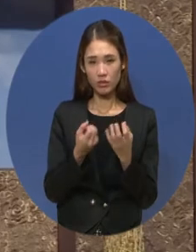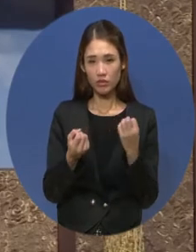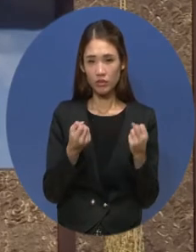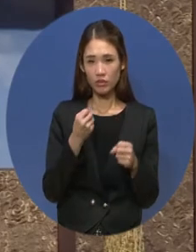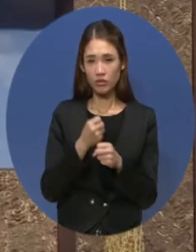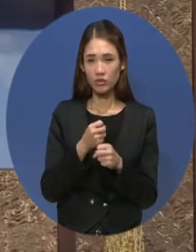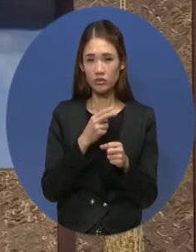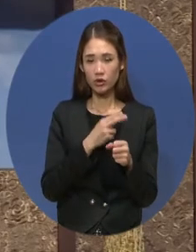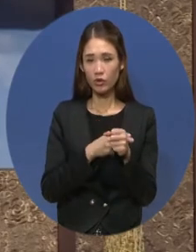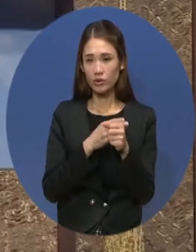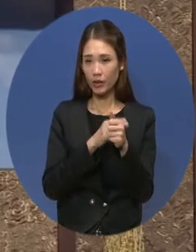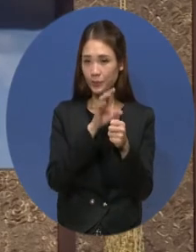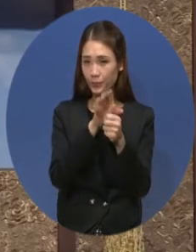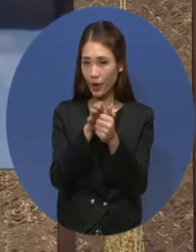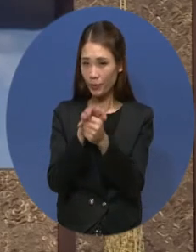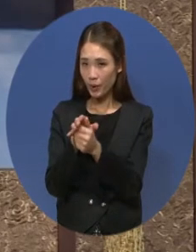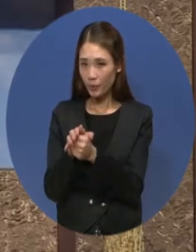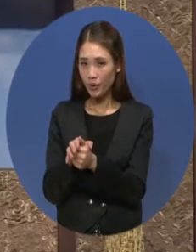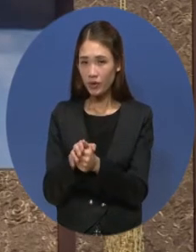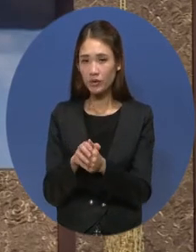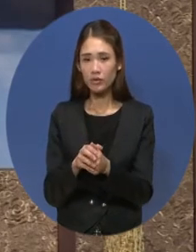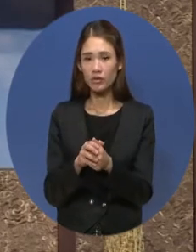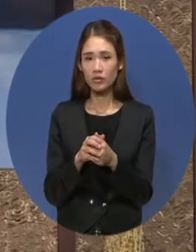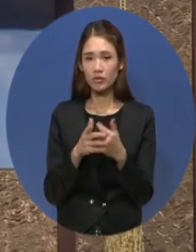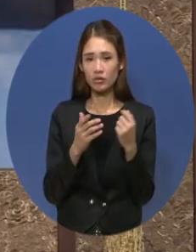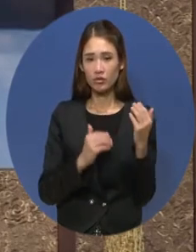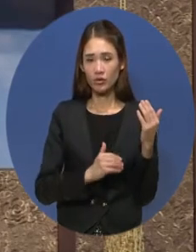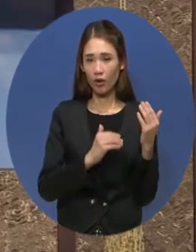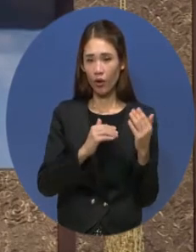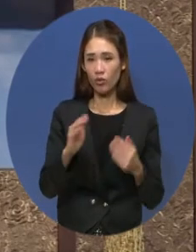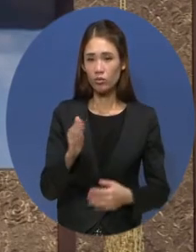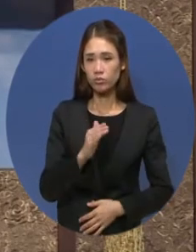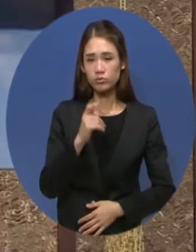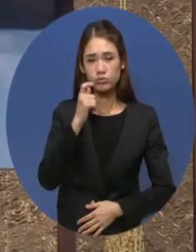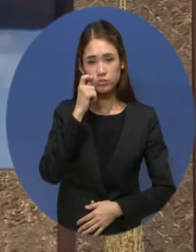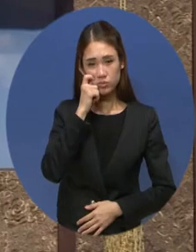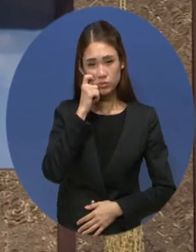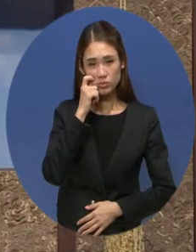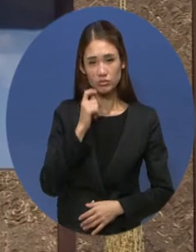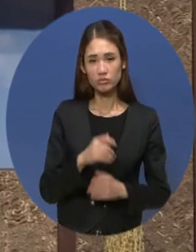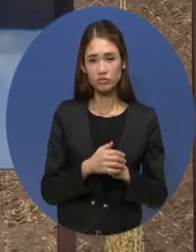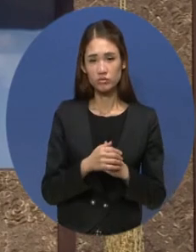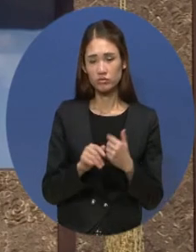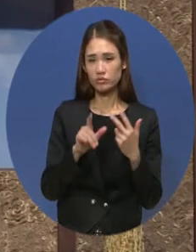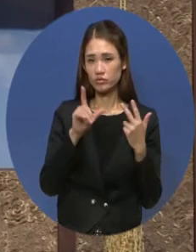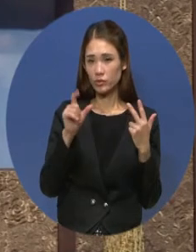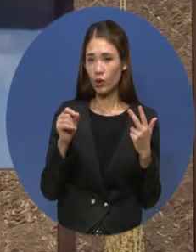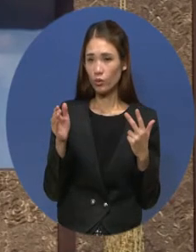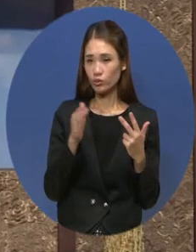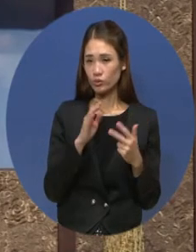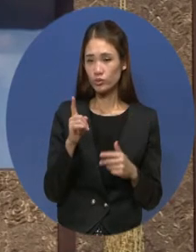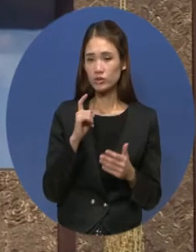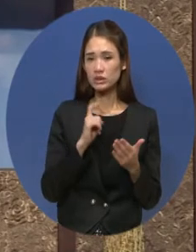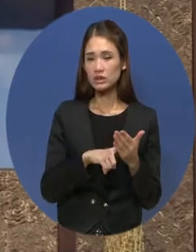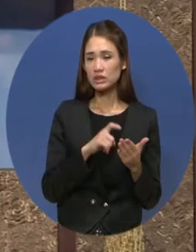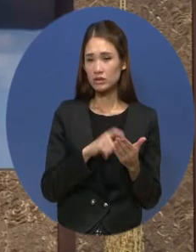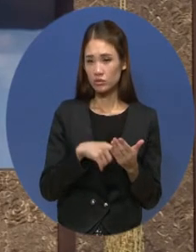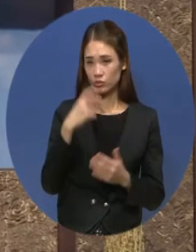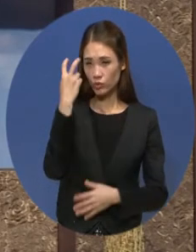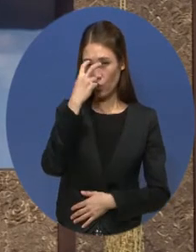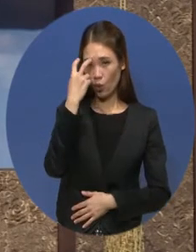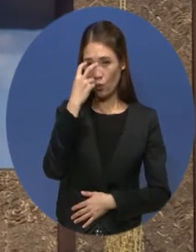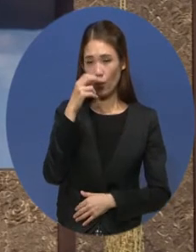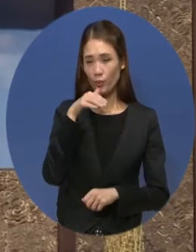배정이 되고 이런 절차들을 이제 겉이 못했죠 그래서 어 7월 서부터 긴급 뜰 곰이 주로